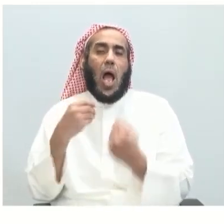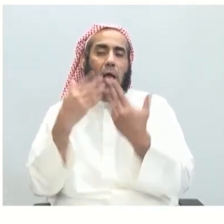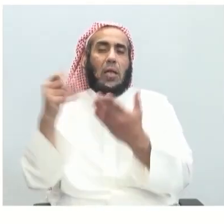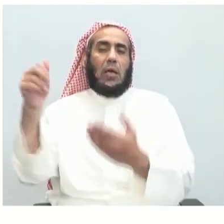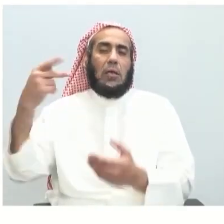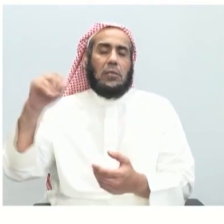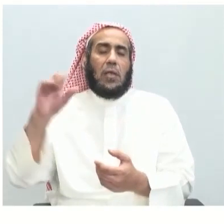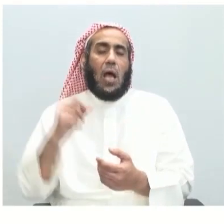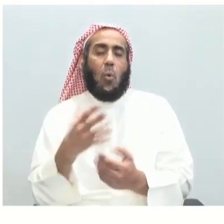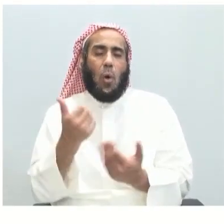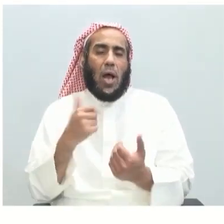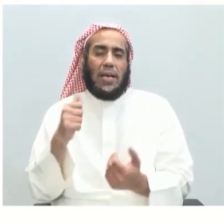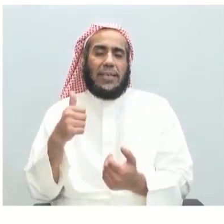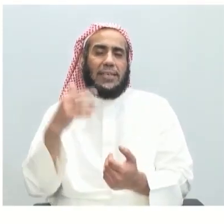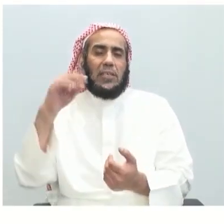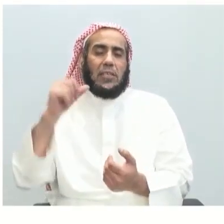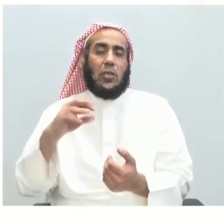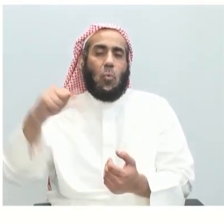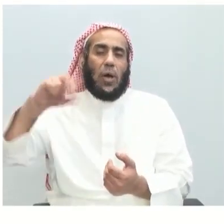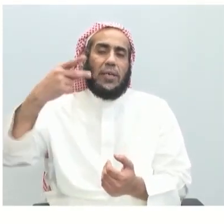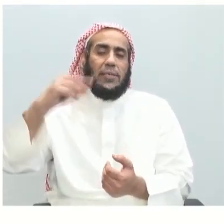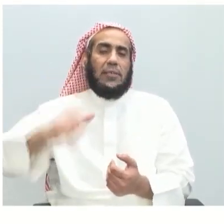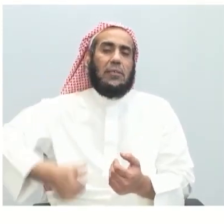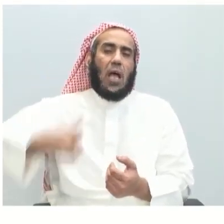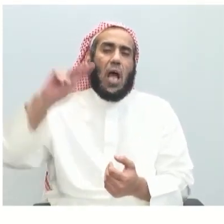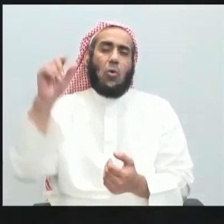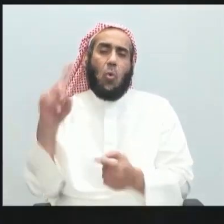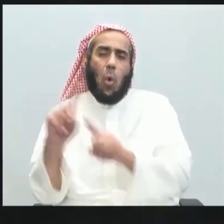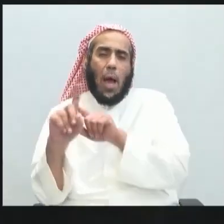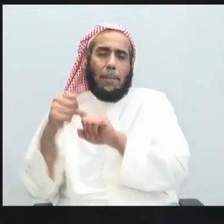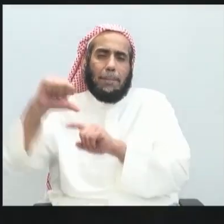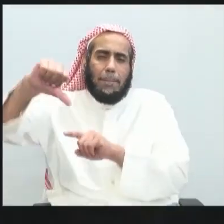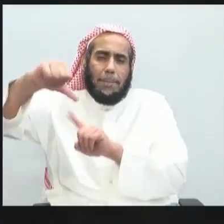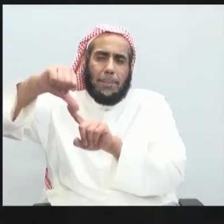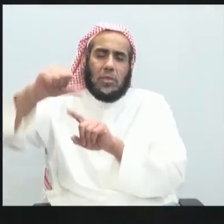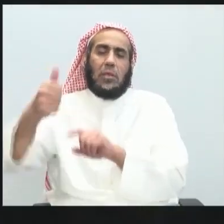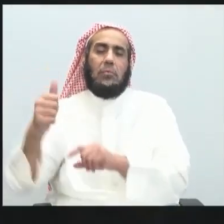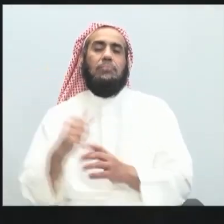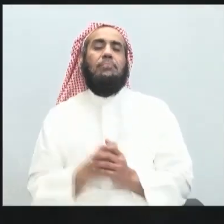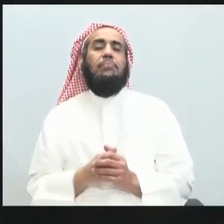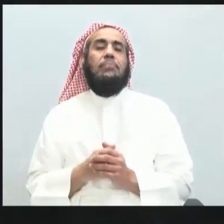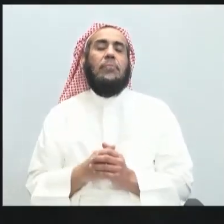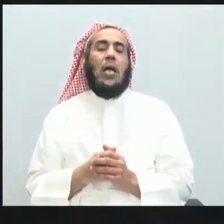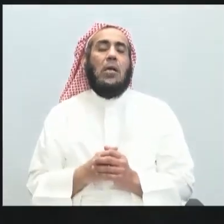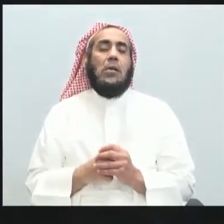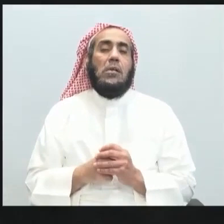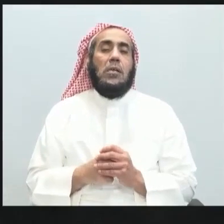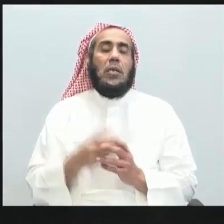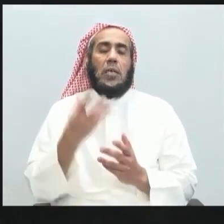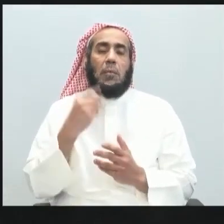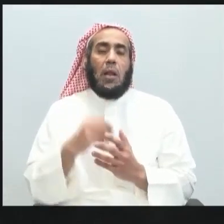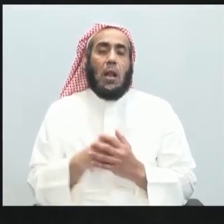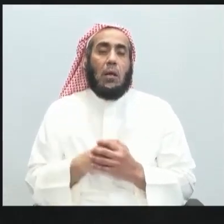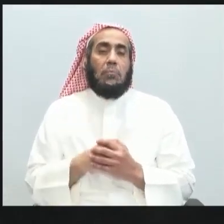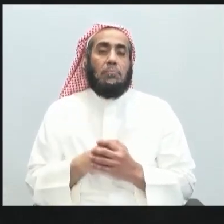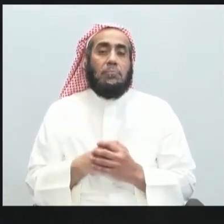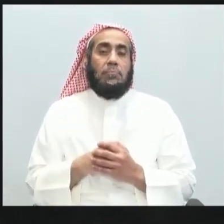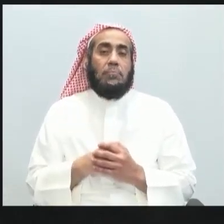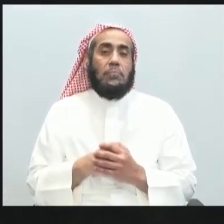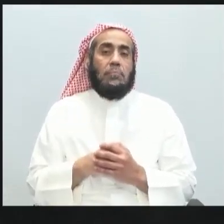اعطى واعطي اعطاءا كل هذا همزه قطع همزه قطع جميل